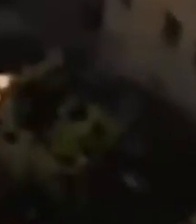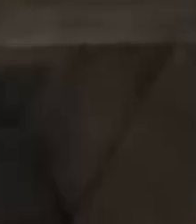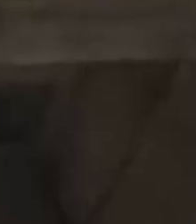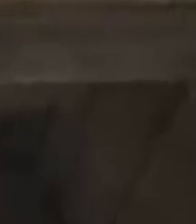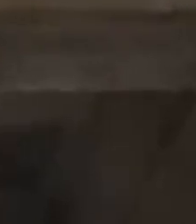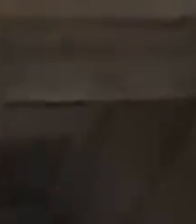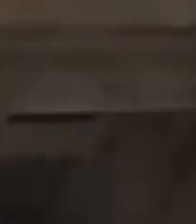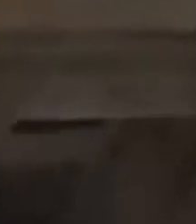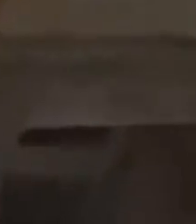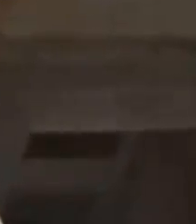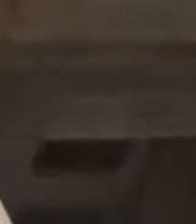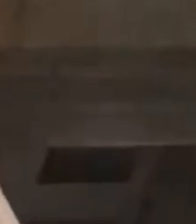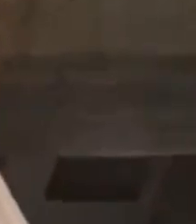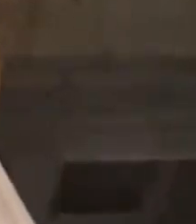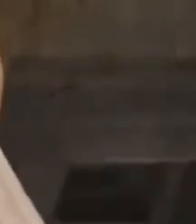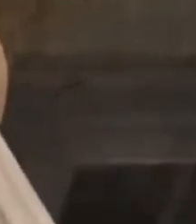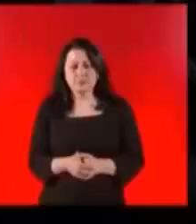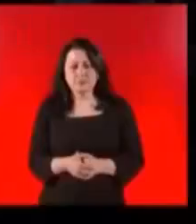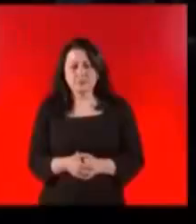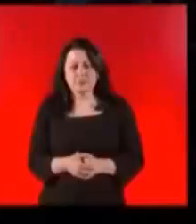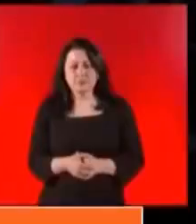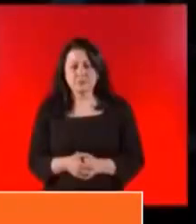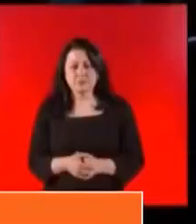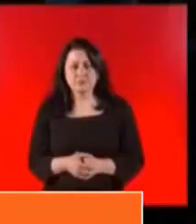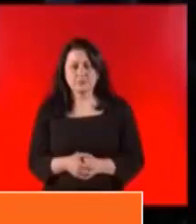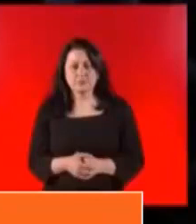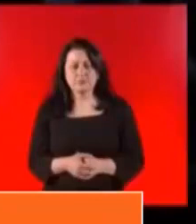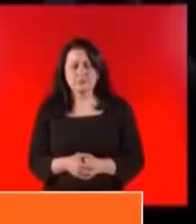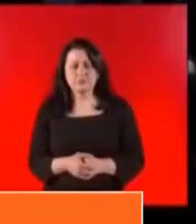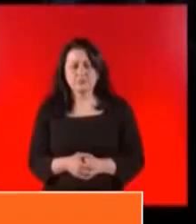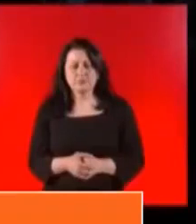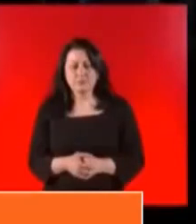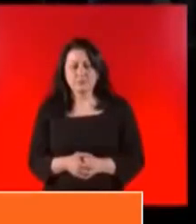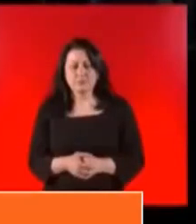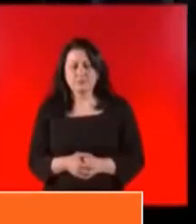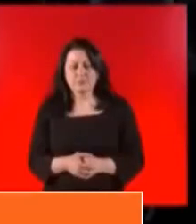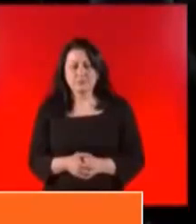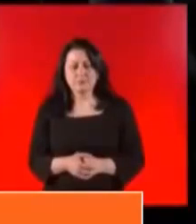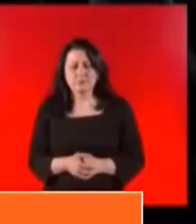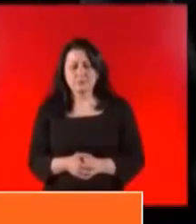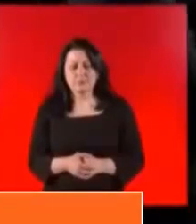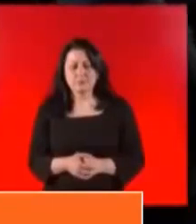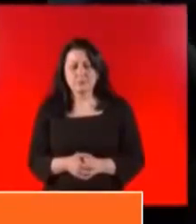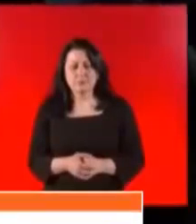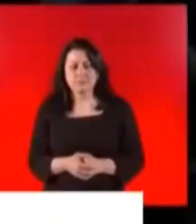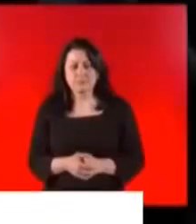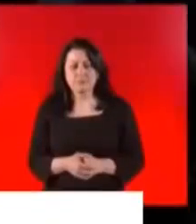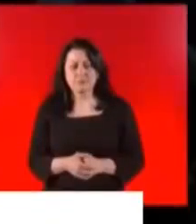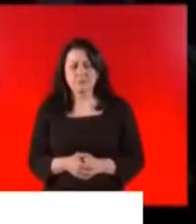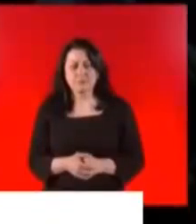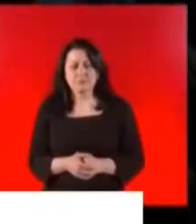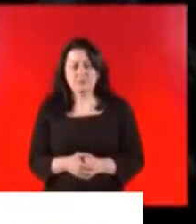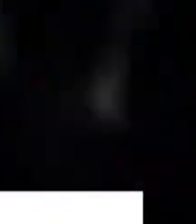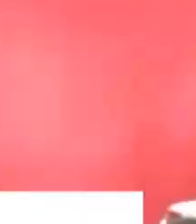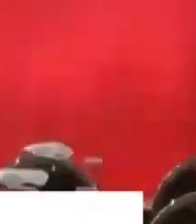και ισχυρό αντίπαλο απέναντι στον Κώστα Μπακογιάννη για το Δήμο Αθηναίων και την εσωτερική ισορροπία αδιατάρακτη καλούνται σήμερα να καταφέρουν με την απόφασή τους τα μέλη